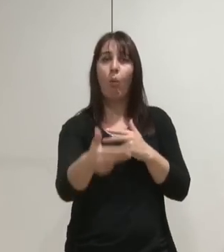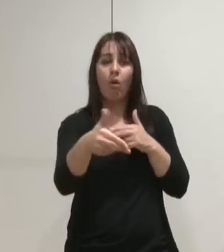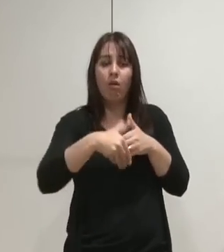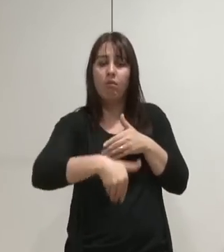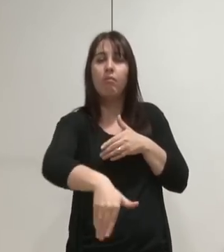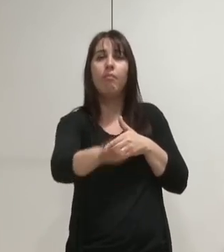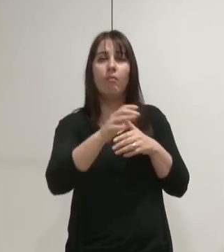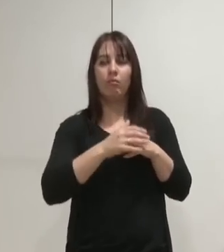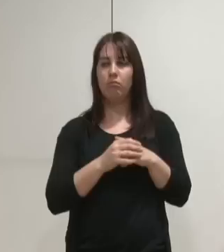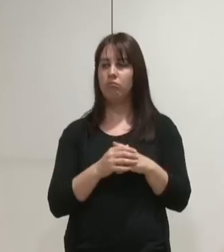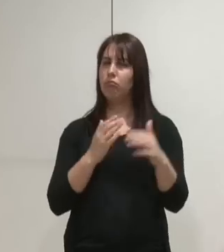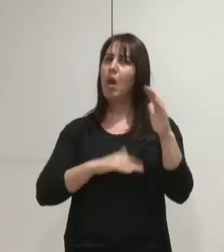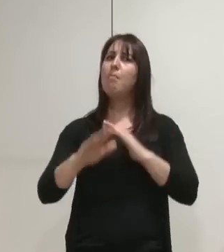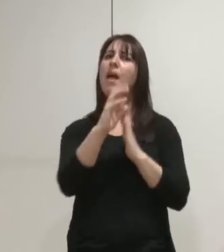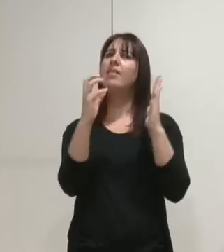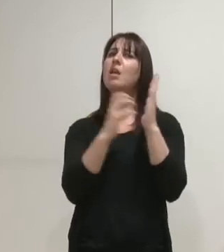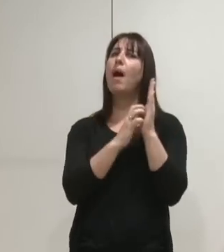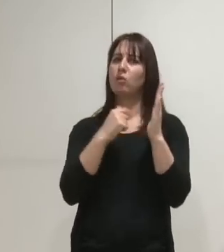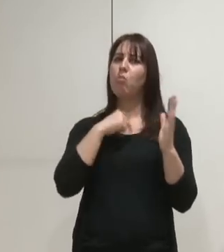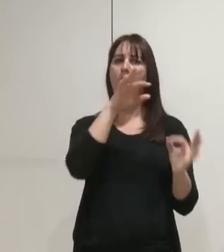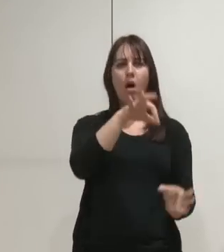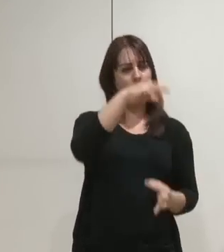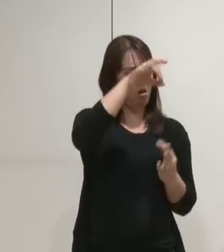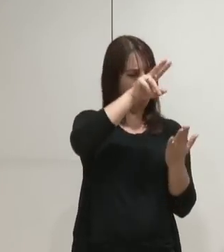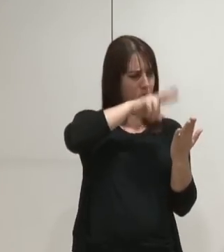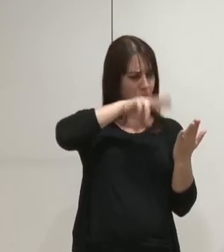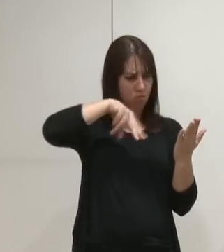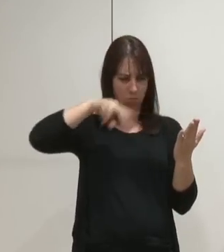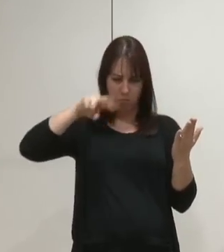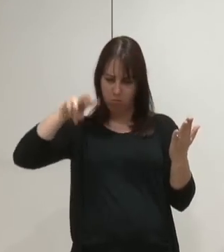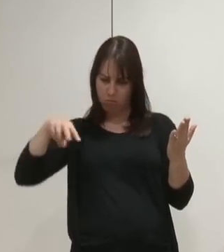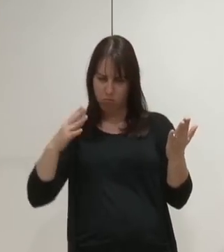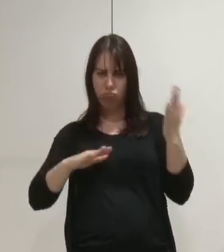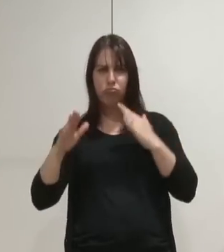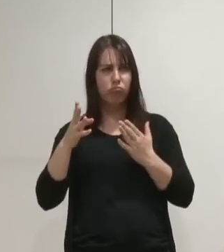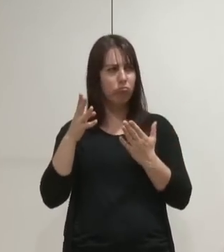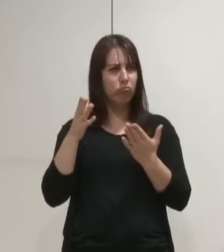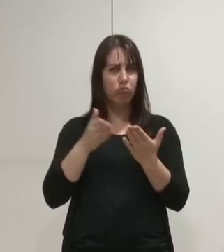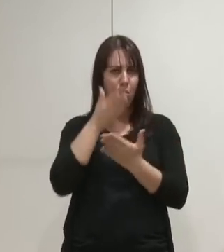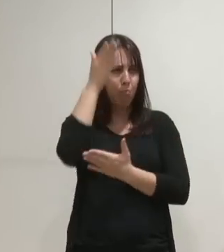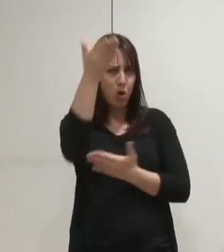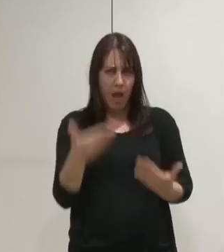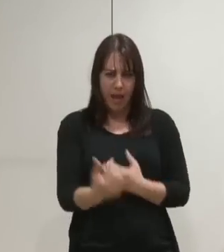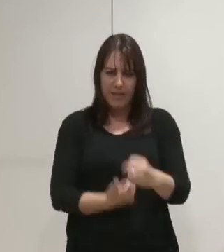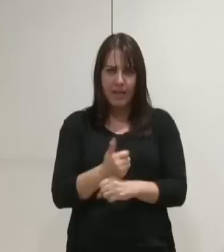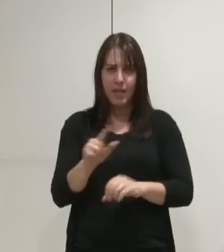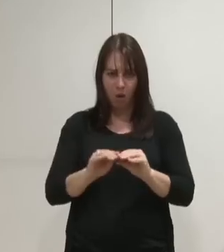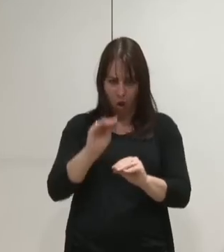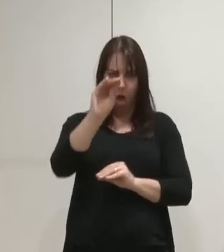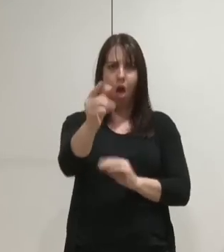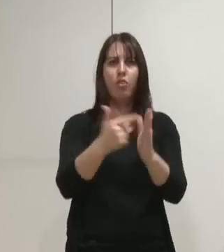or en lisant cette délibération nous constatons qu'en fait le projet d'établissement c'est pas pour cette année c'est pour l'année